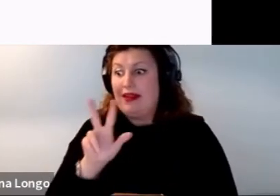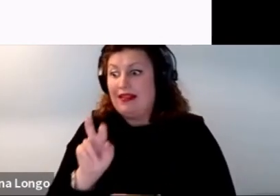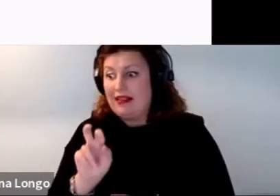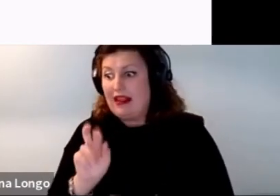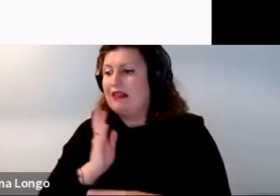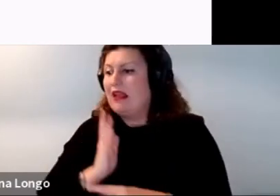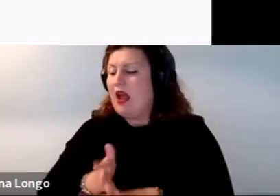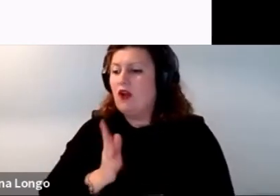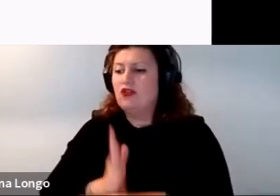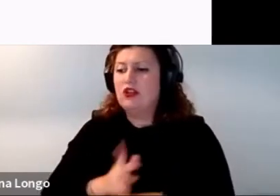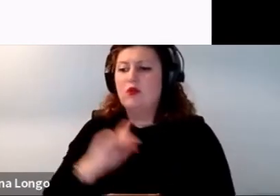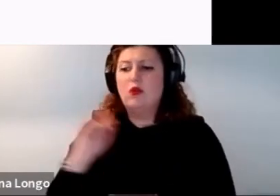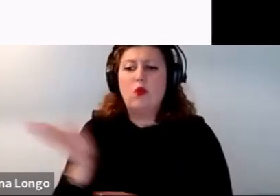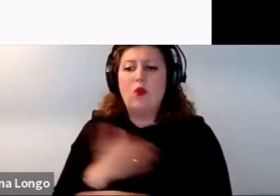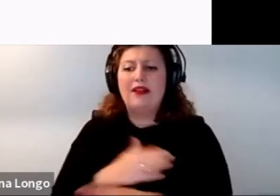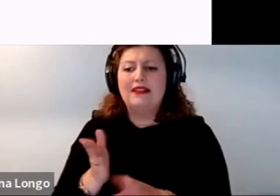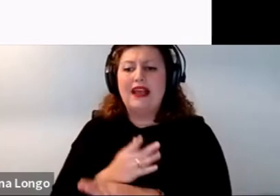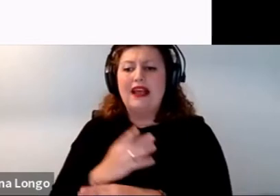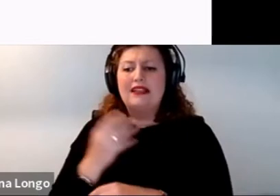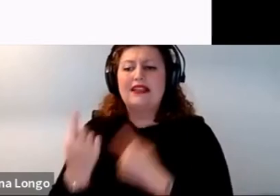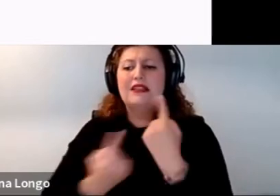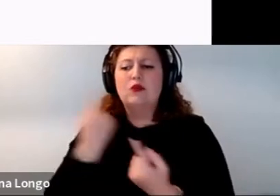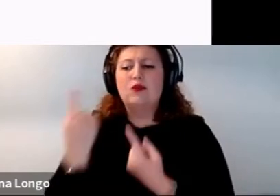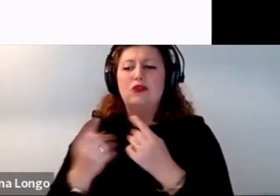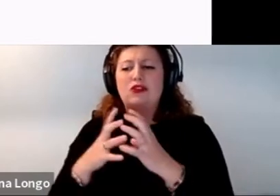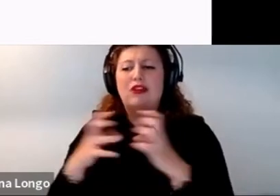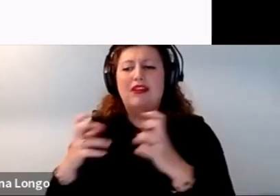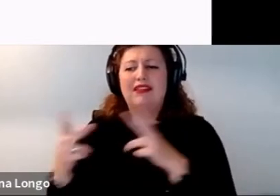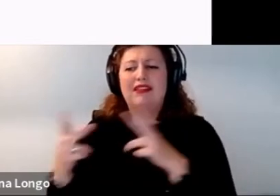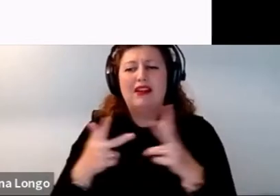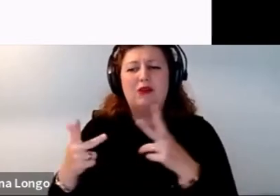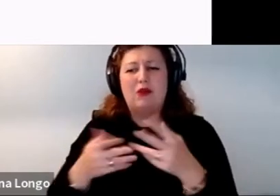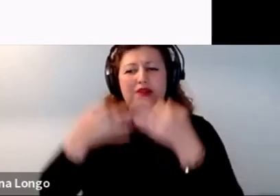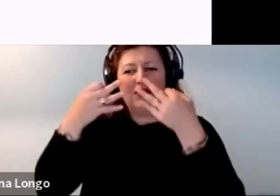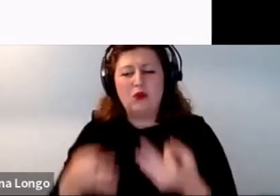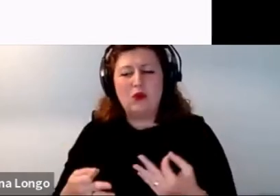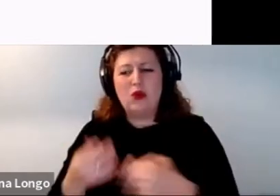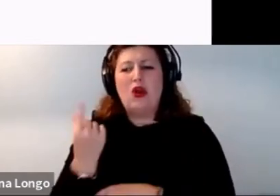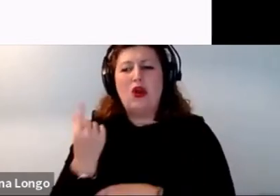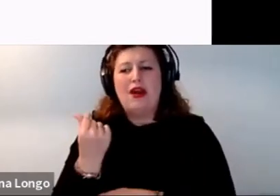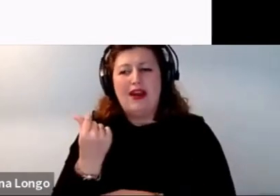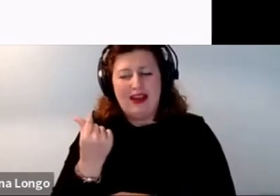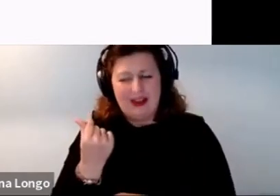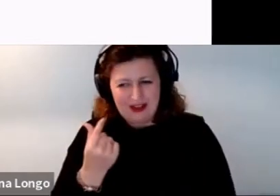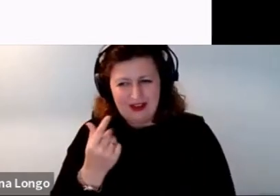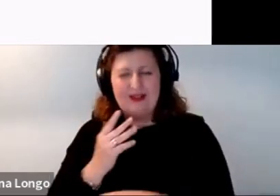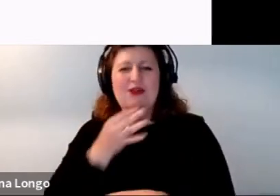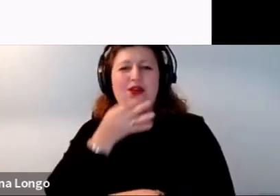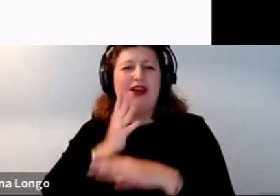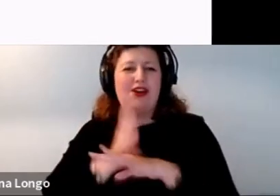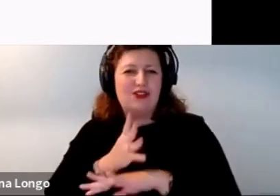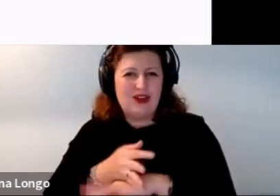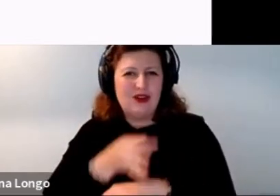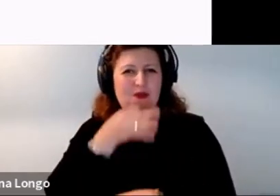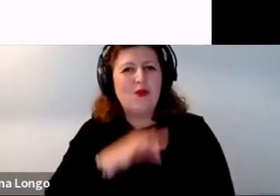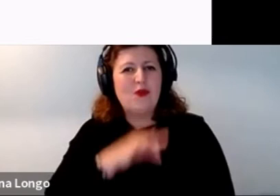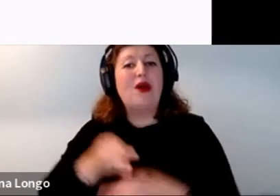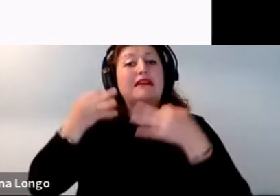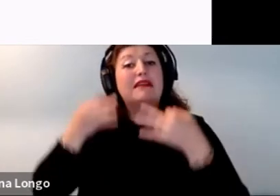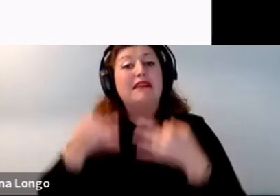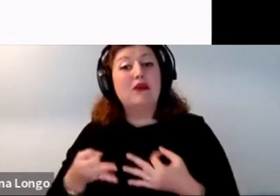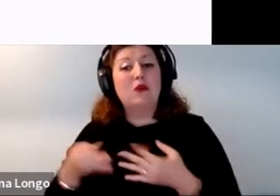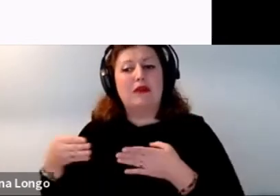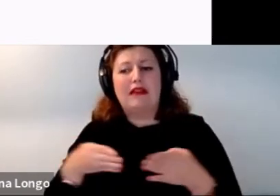tutti l'accesso a un sistema di trasporti sicuro, conveniente, accessibile e sostenibile, migliorando la sicurezza